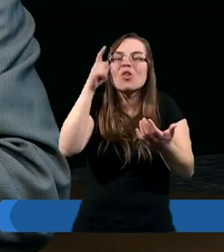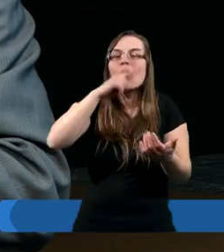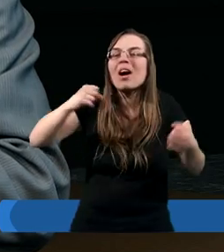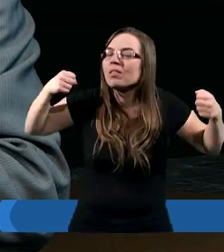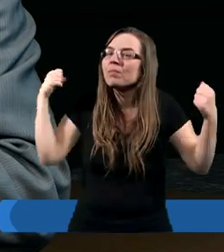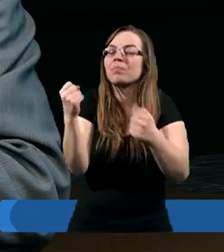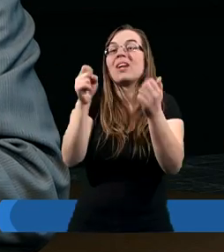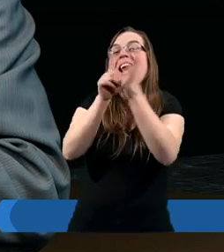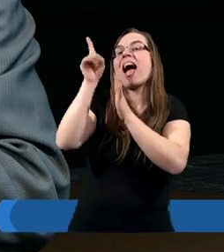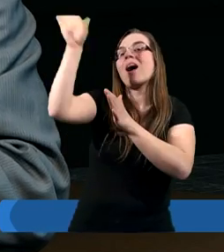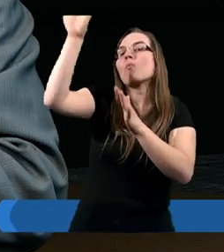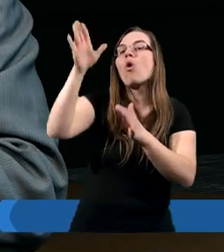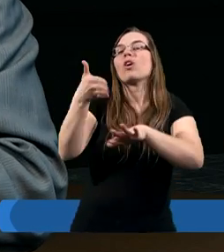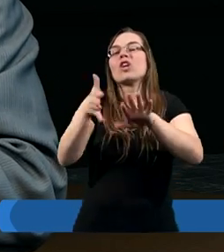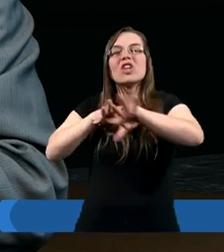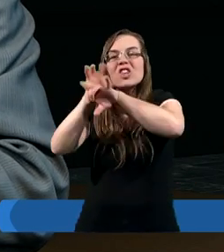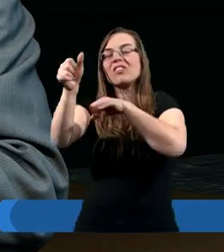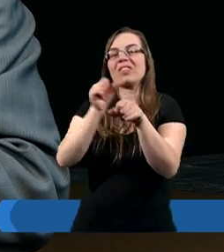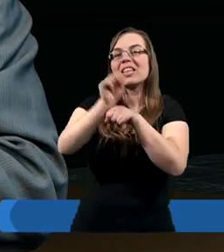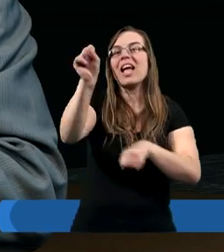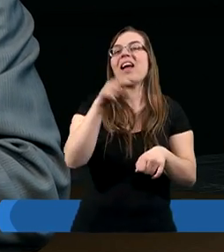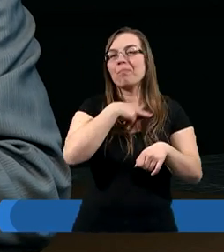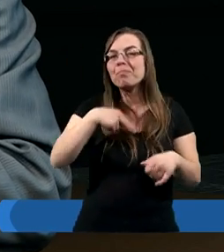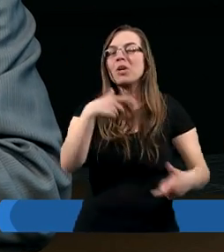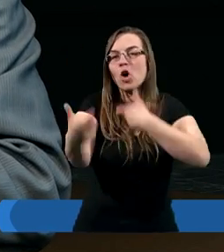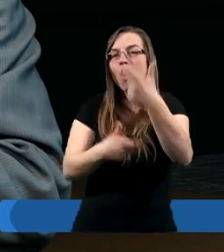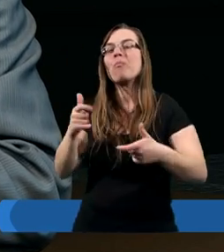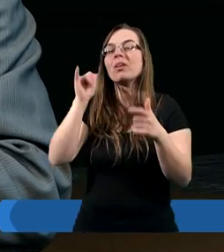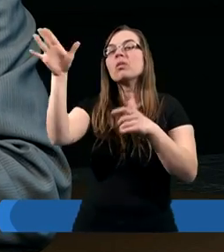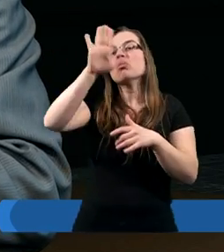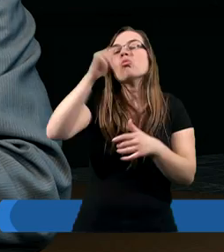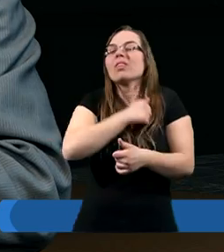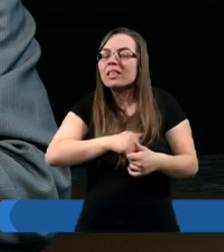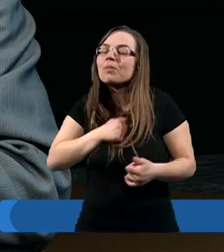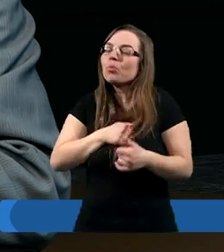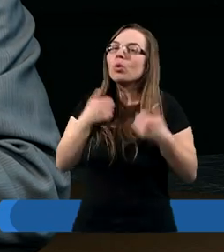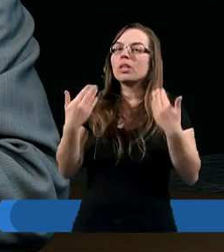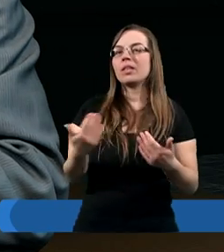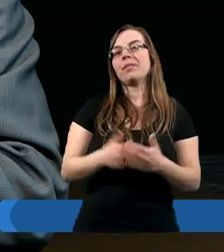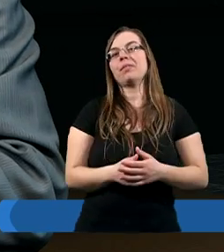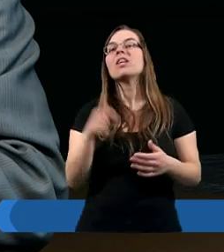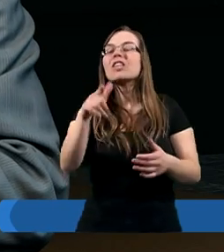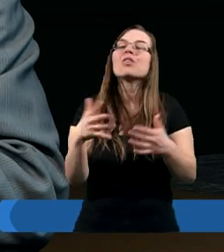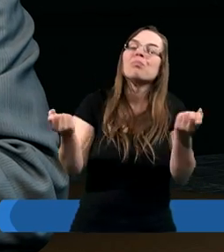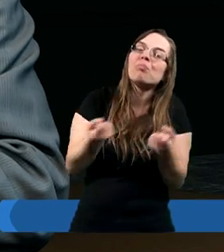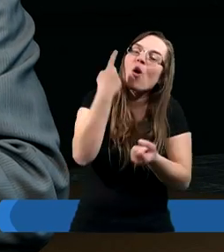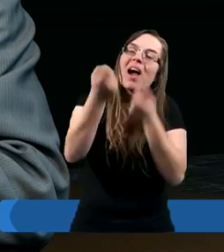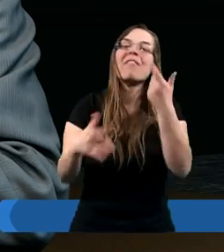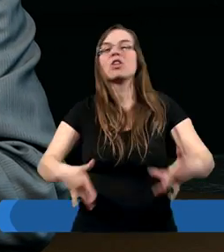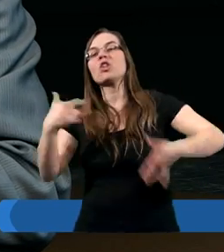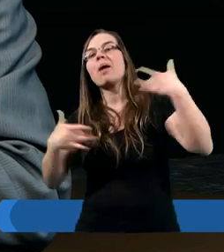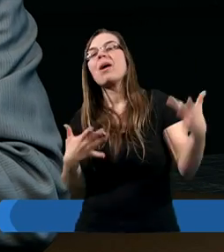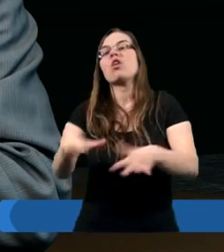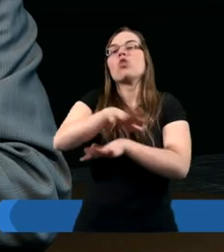wyrządzamy Bogu i innym, wobec których ten grzech ma miejsce, no, że po prostu pojawia się cierpienie duszy,